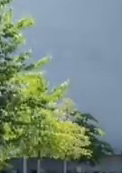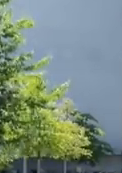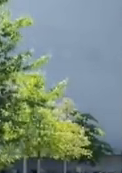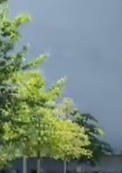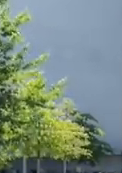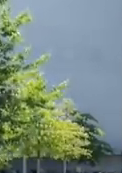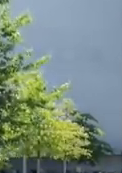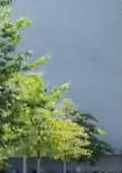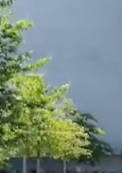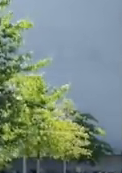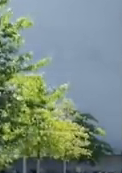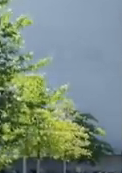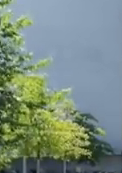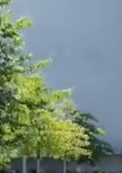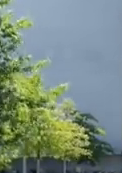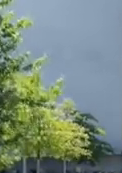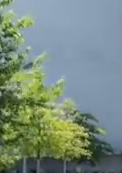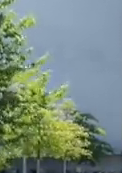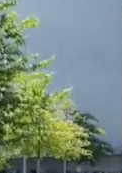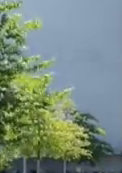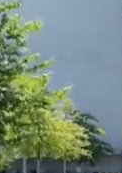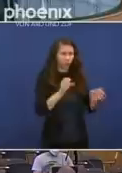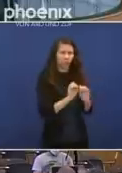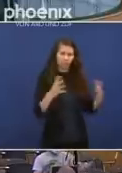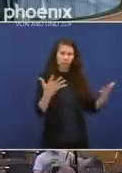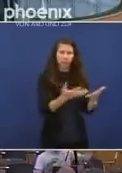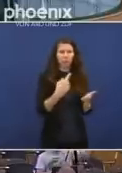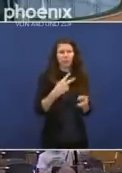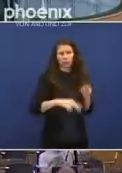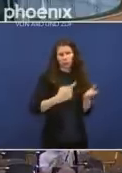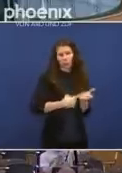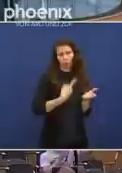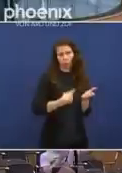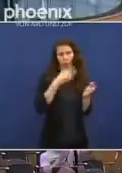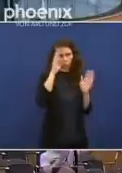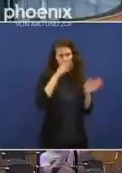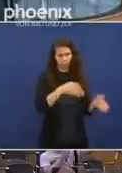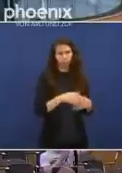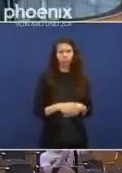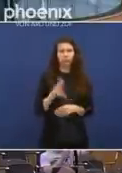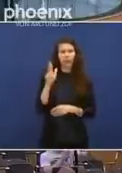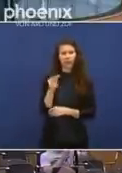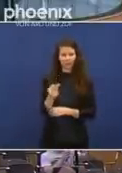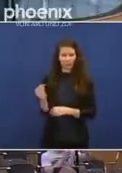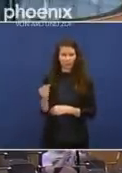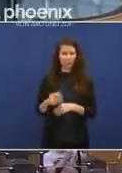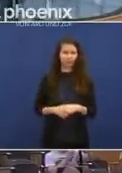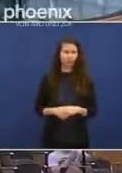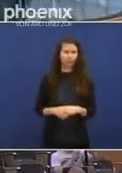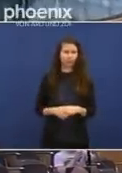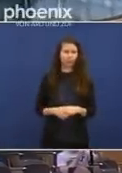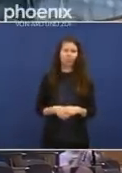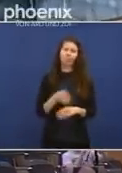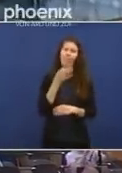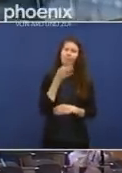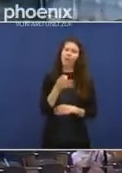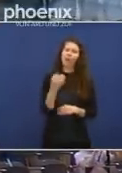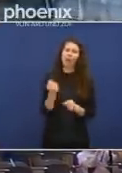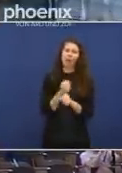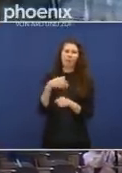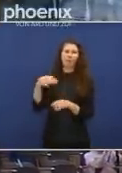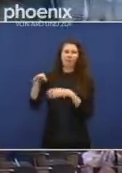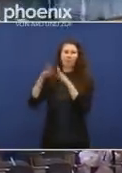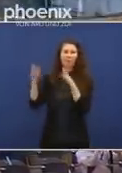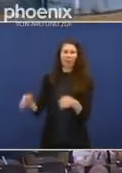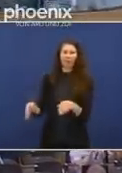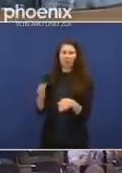diese Befragung der Bundesregierung zu den Masken. Voilà. Herr Gavrilis hat die nächste. Ja, mich würde vom Arbeitsministerium